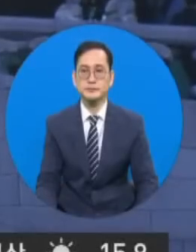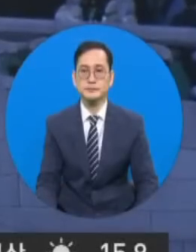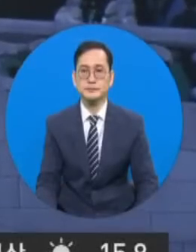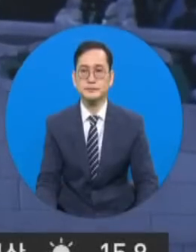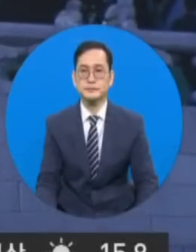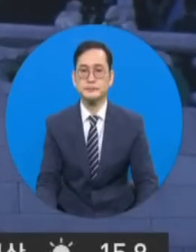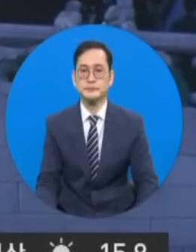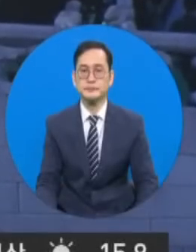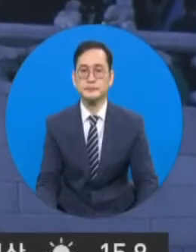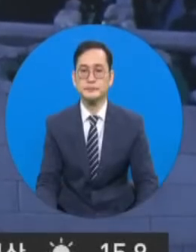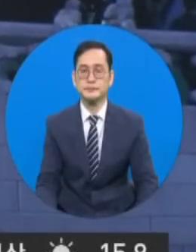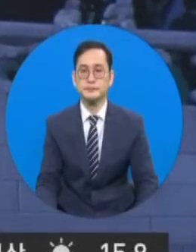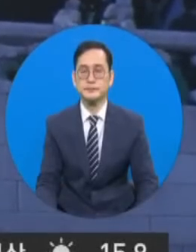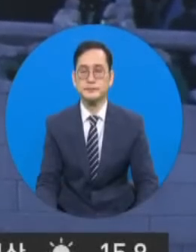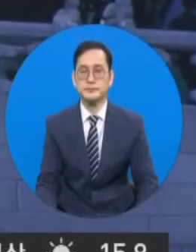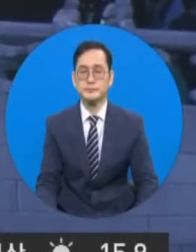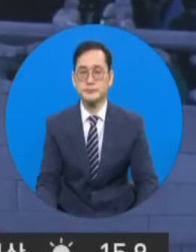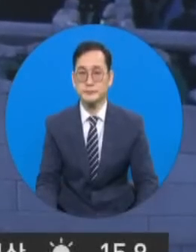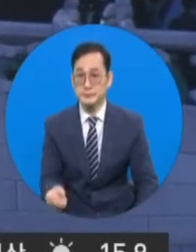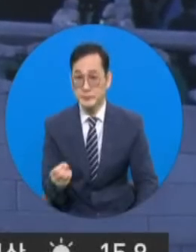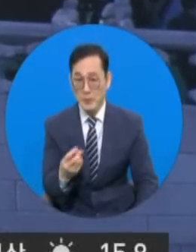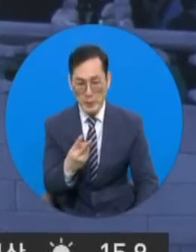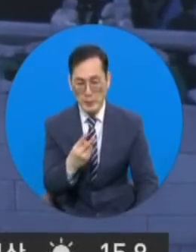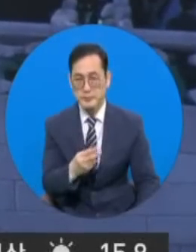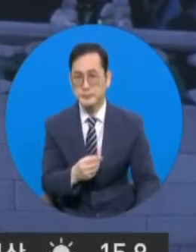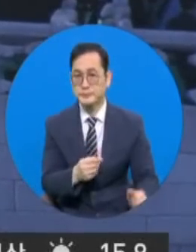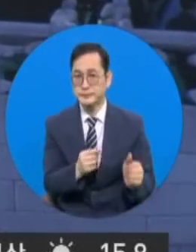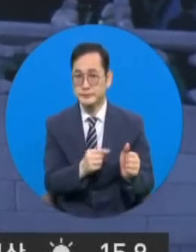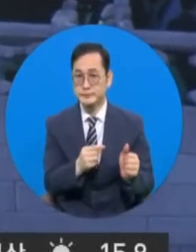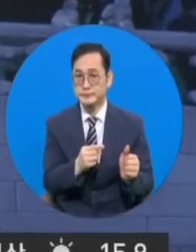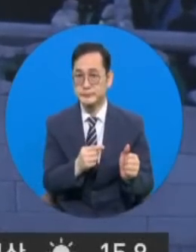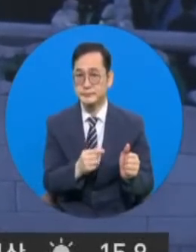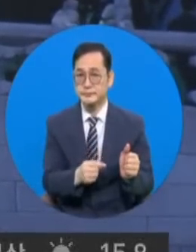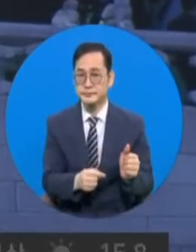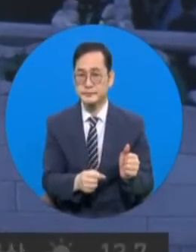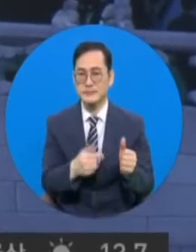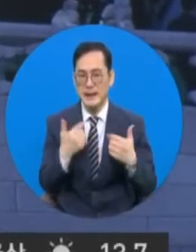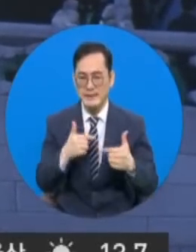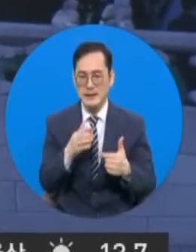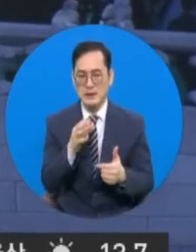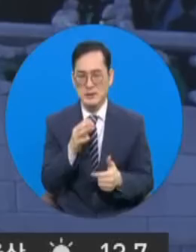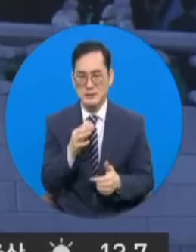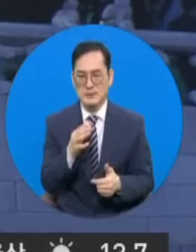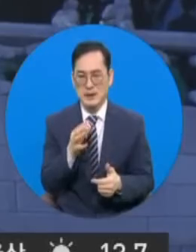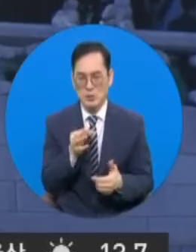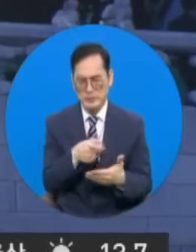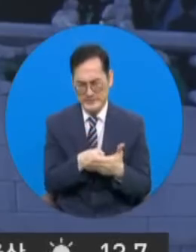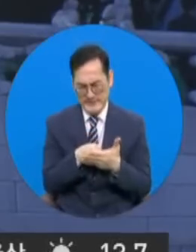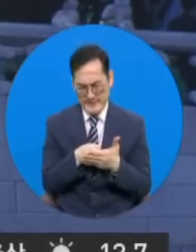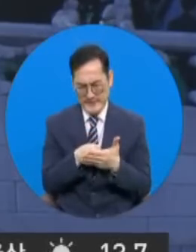또 하나의 논란은 김남국 의원이 검소함을 강조하면서 정치